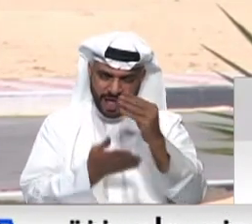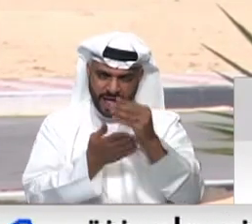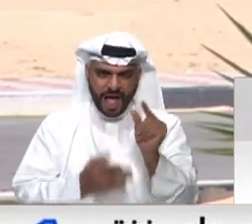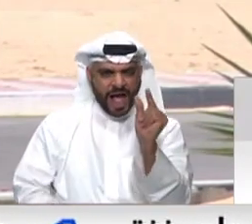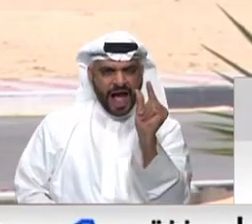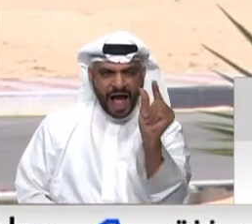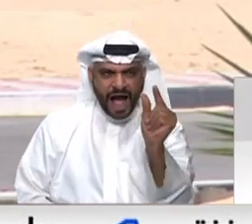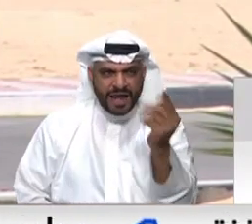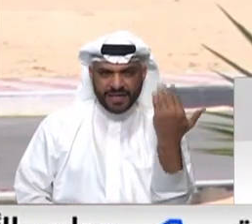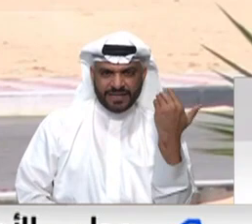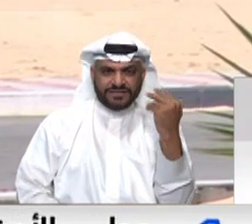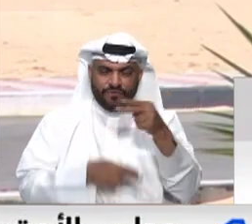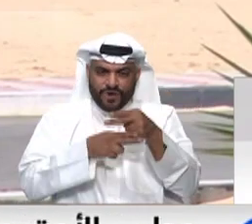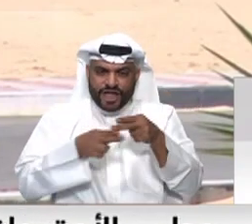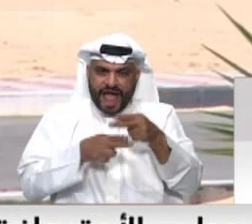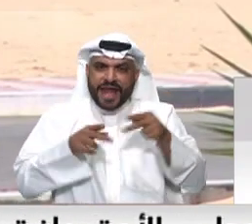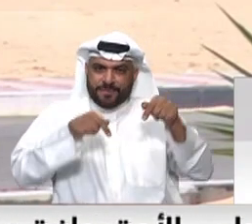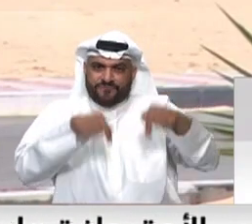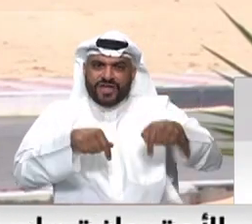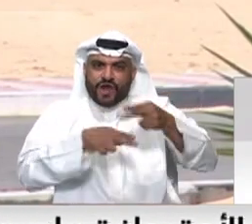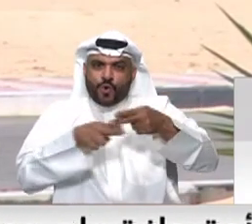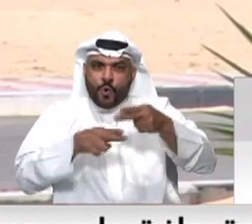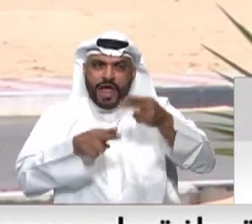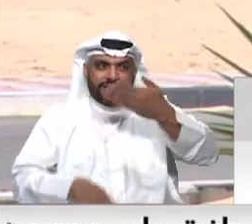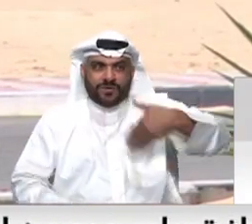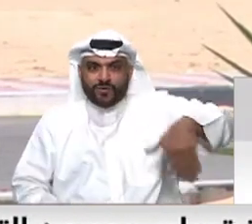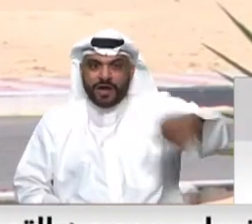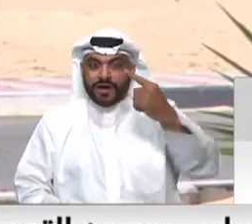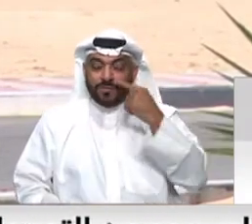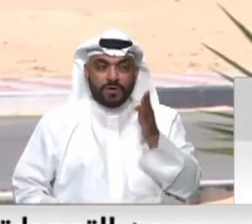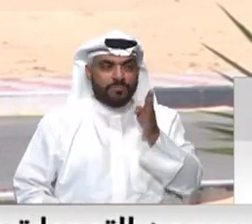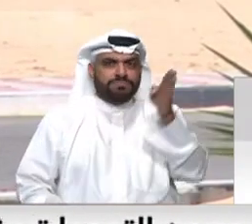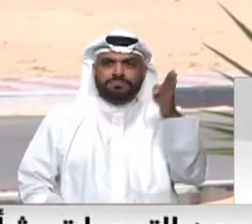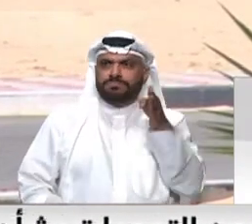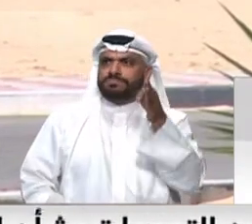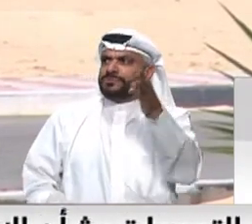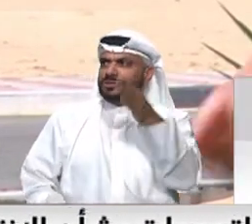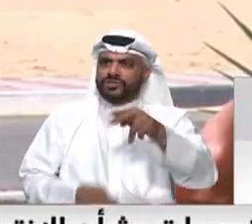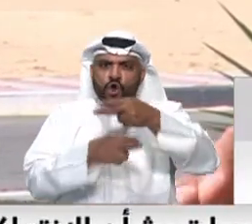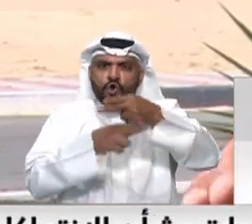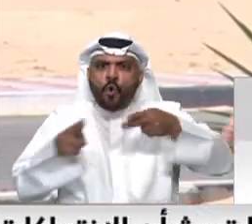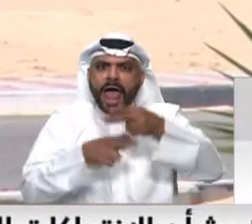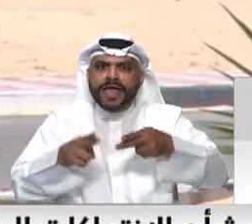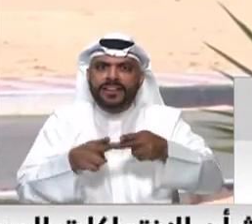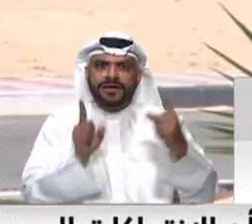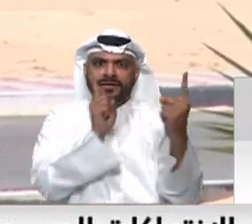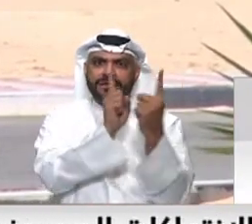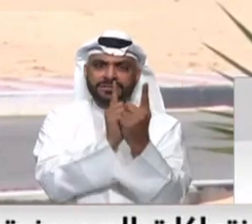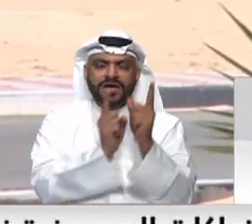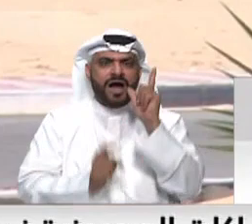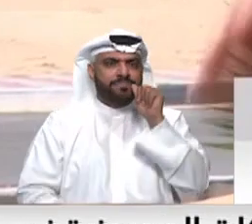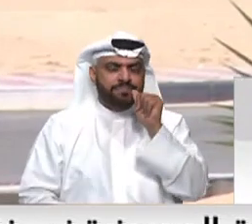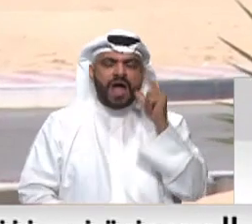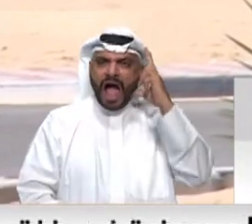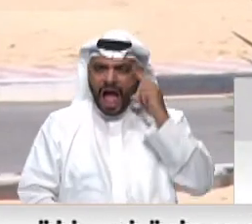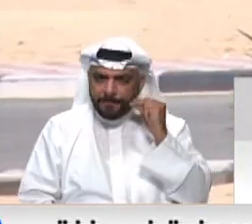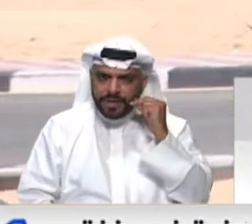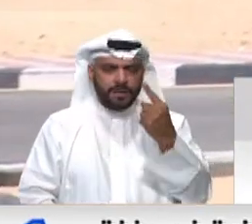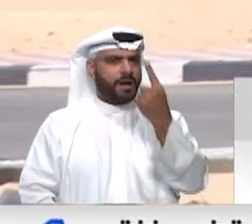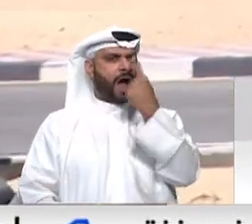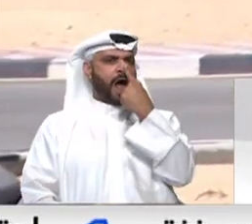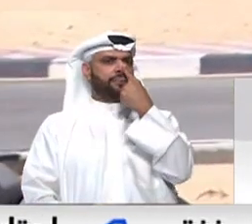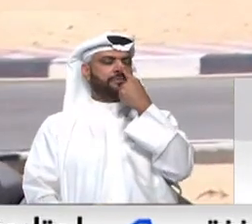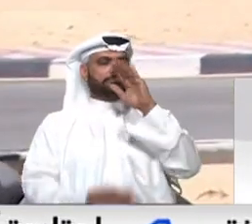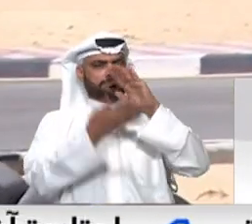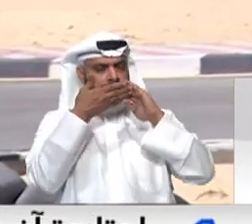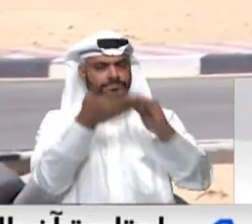في الكويت، وهي أن أينما تذهب إلى شخص ذو حاجة إلا وتجد